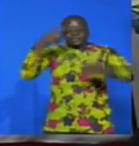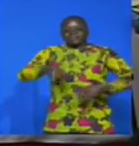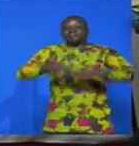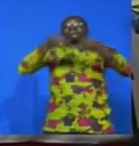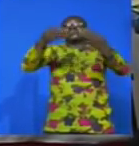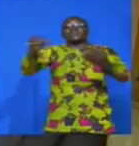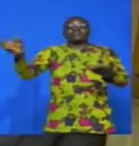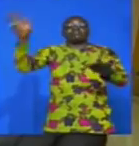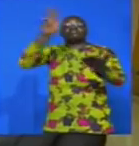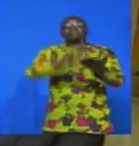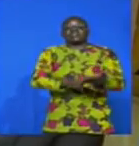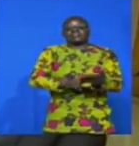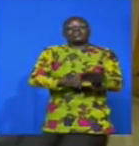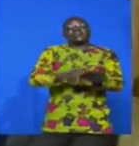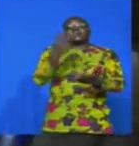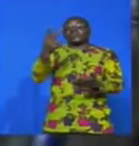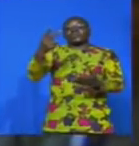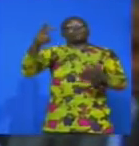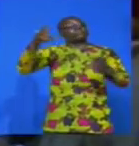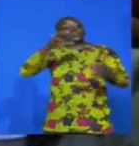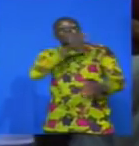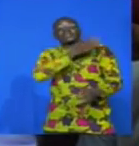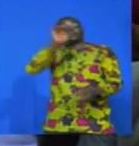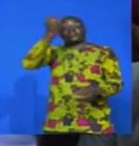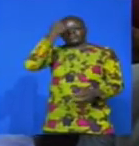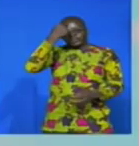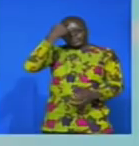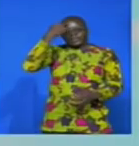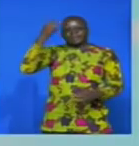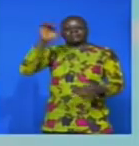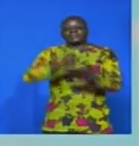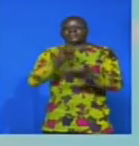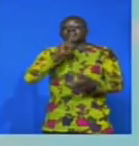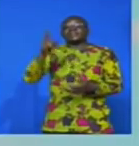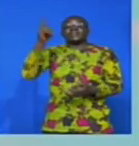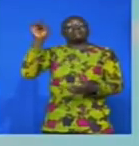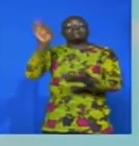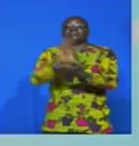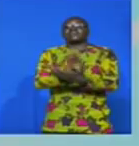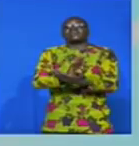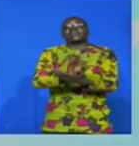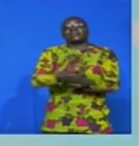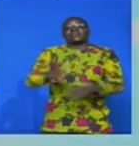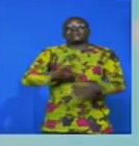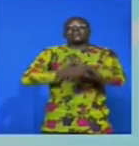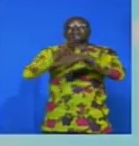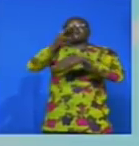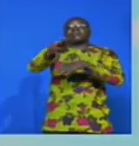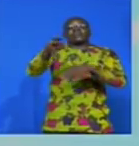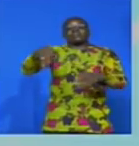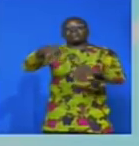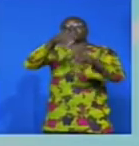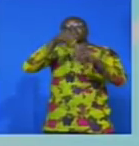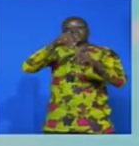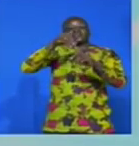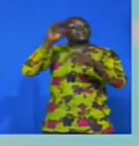l'adoption des deux chefs d'État. Voilà donc, c'était des images qui nous ont été envoyées par nos envoyés spéciaux